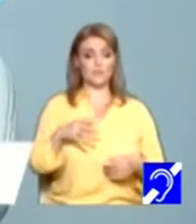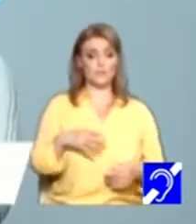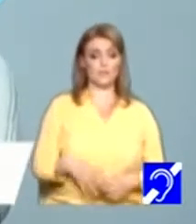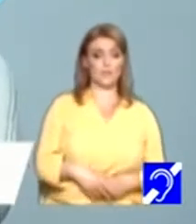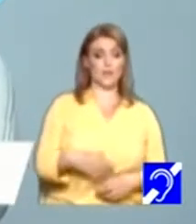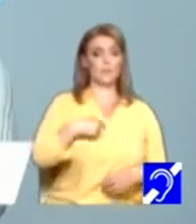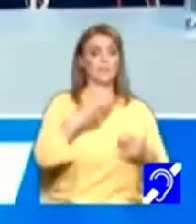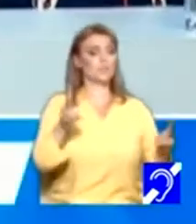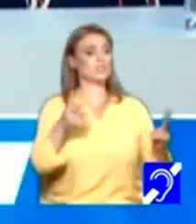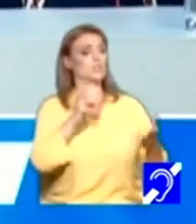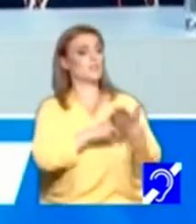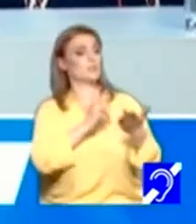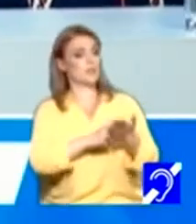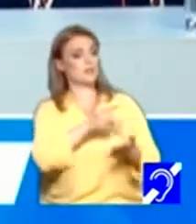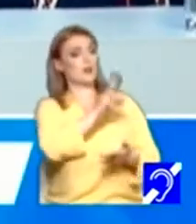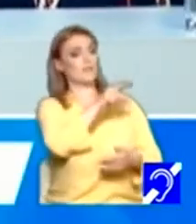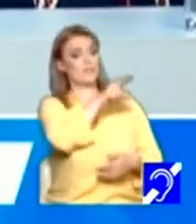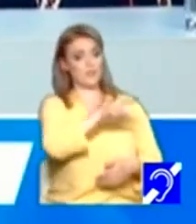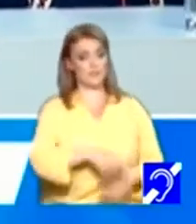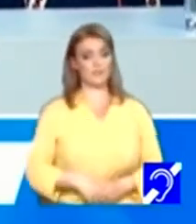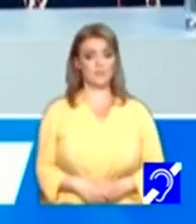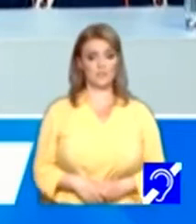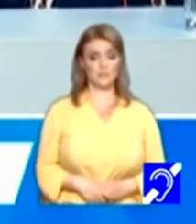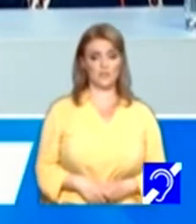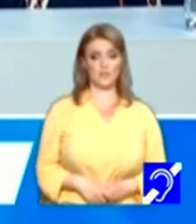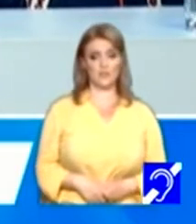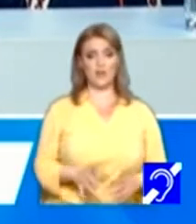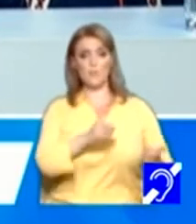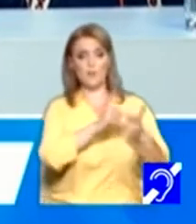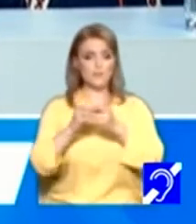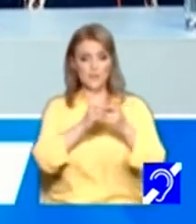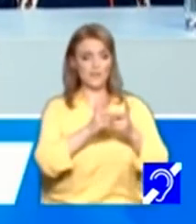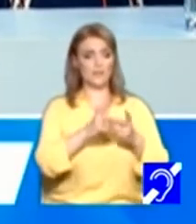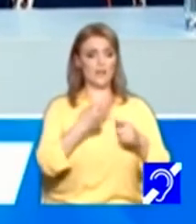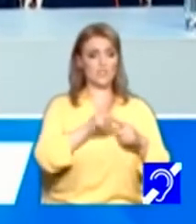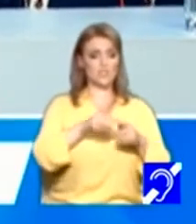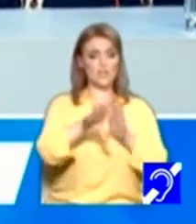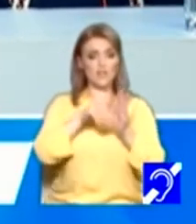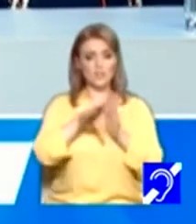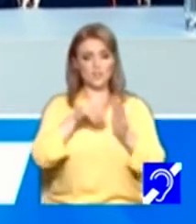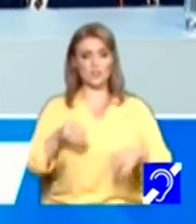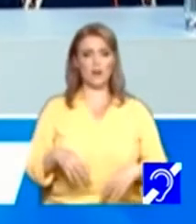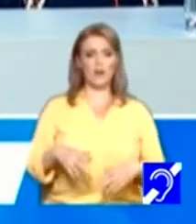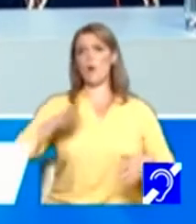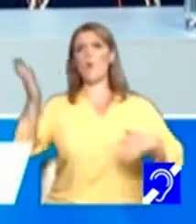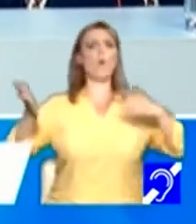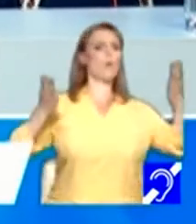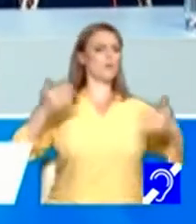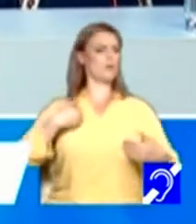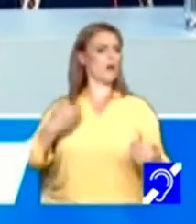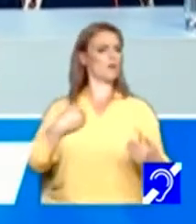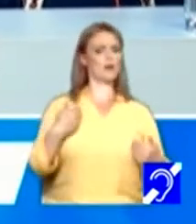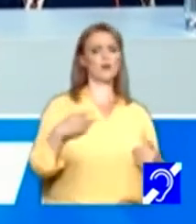ce ați demonstrat dumneavoastră, ambii onorați domni aici, în bătăliile astea electorale, să vă dați tari și mari și cu